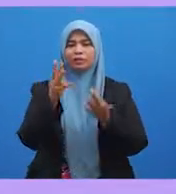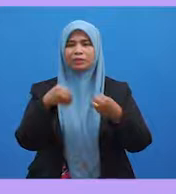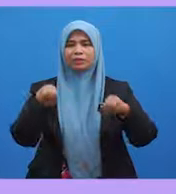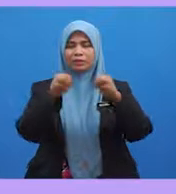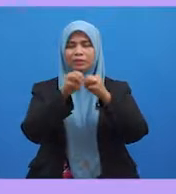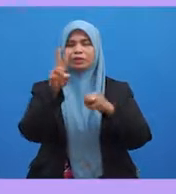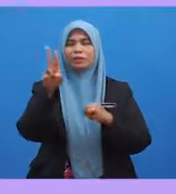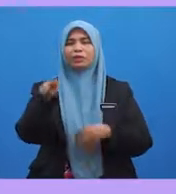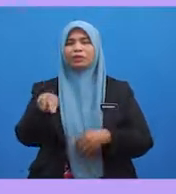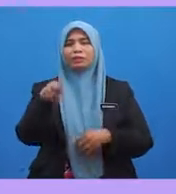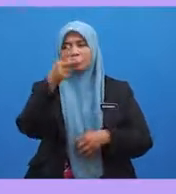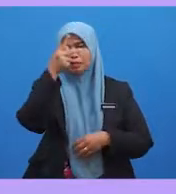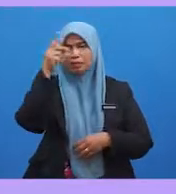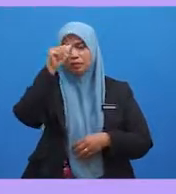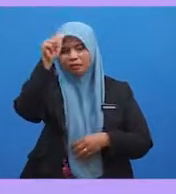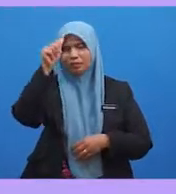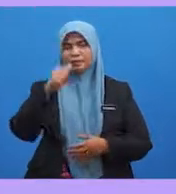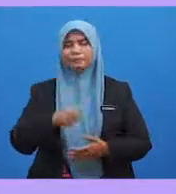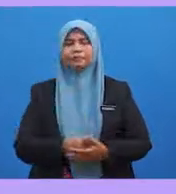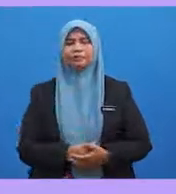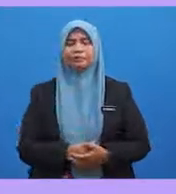rakaat kerana Allah Ta'ala.